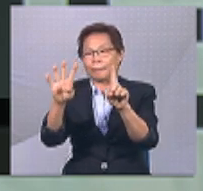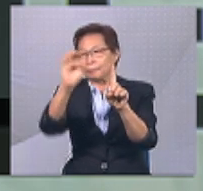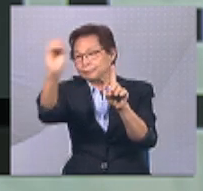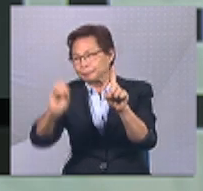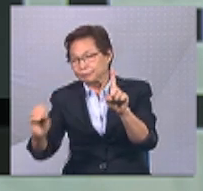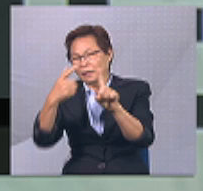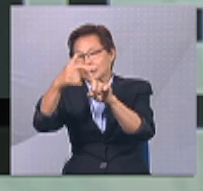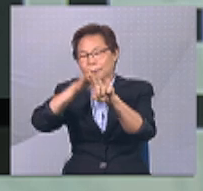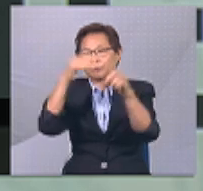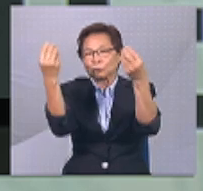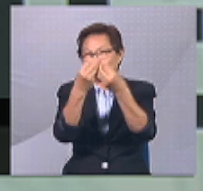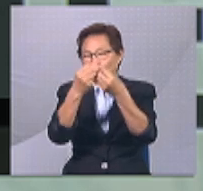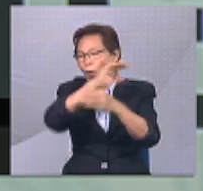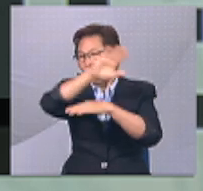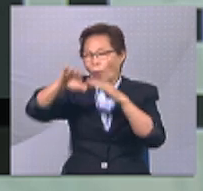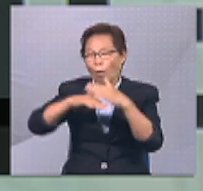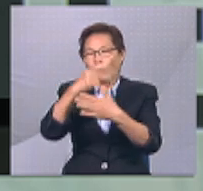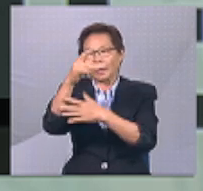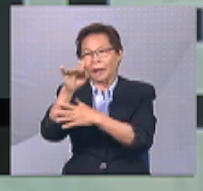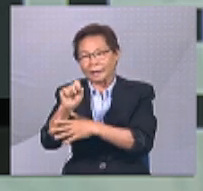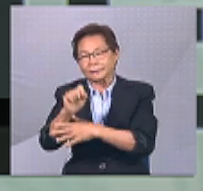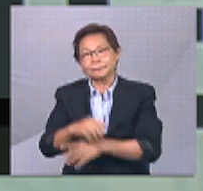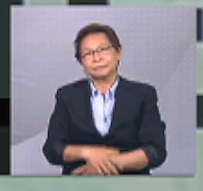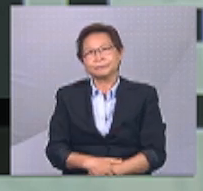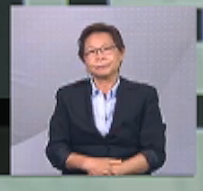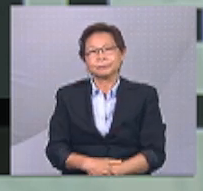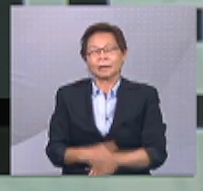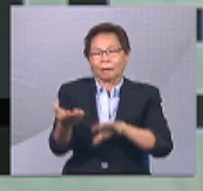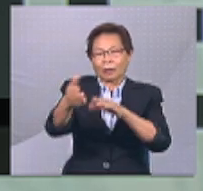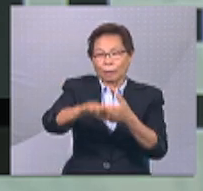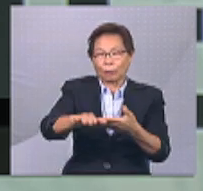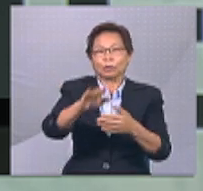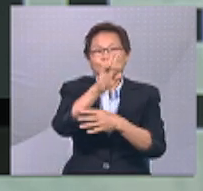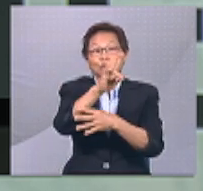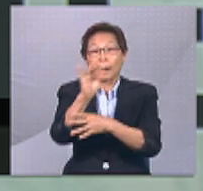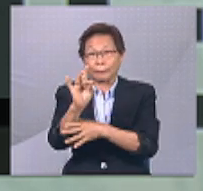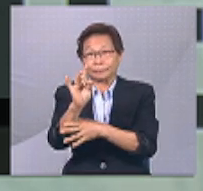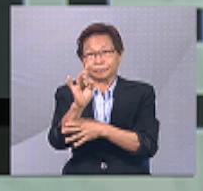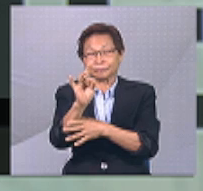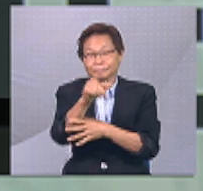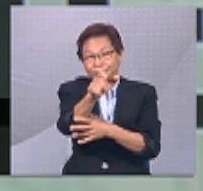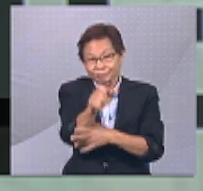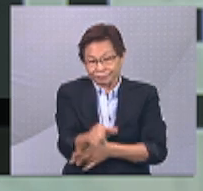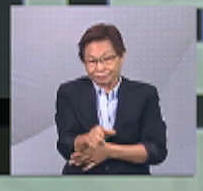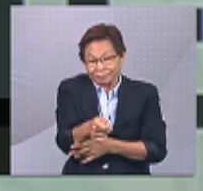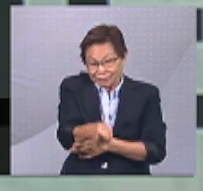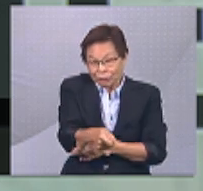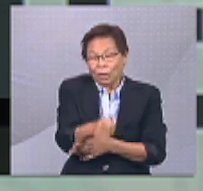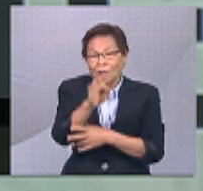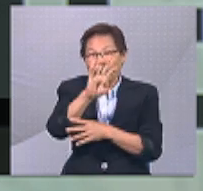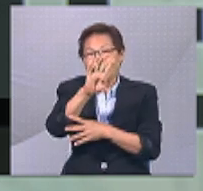1.64% daripada jumlah keseluruhan kes. Kes kematian ke-78, iaitu kes